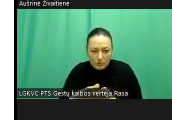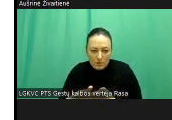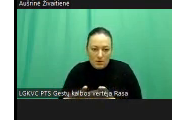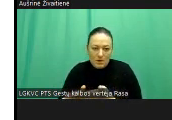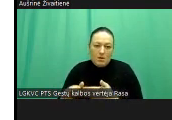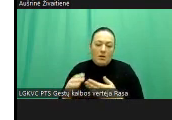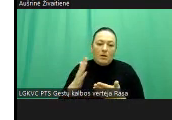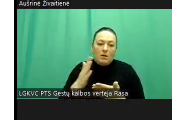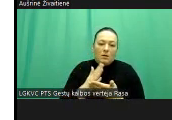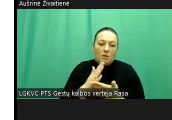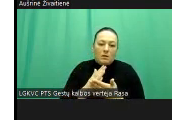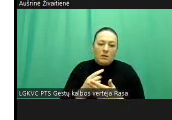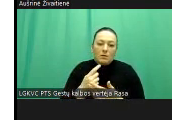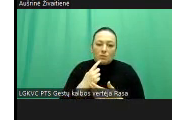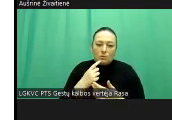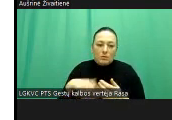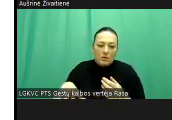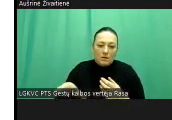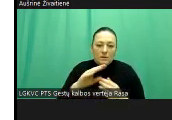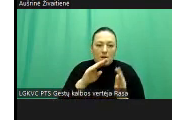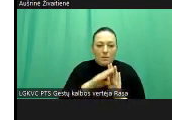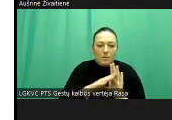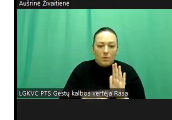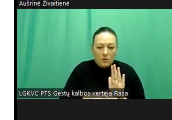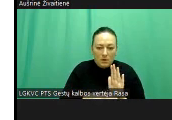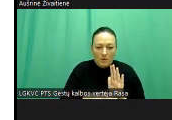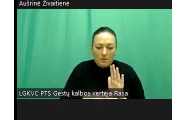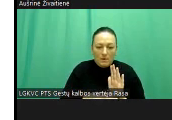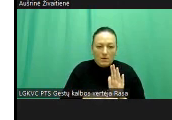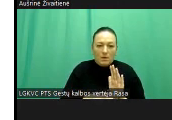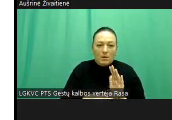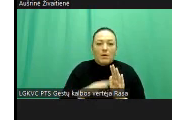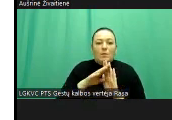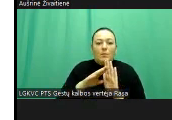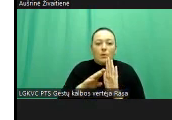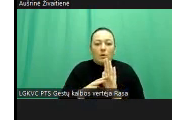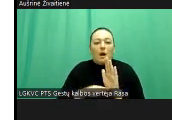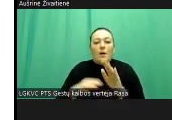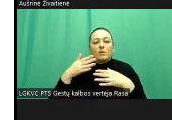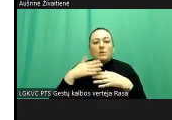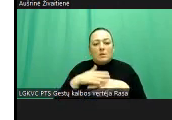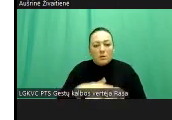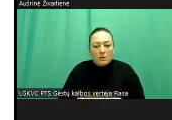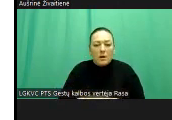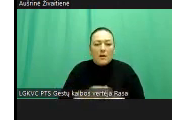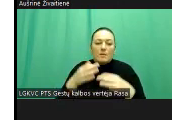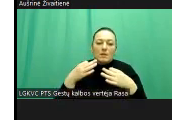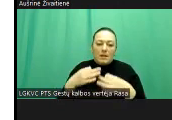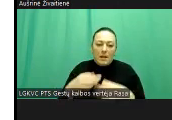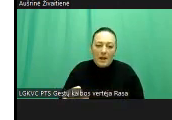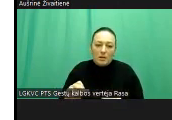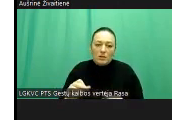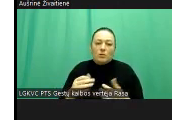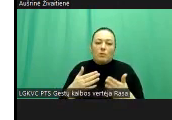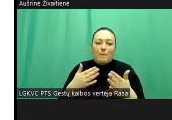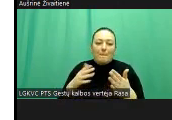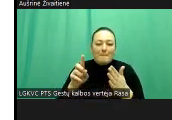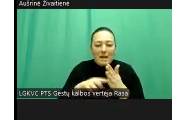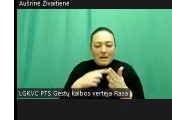dalykams, tiek visai programai visumoje. Ir programas integravimas, kuris leidžia ištrinti ribas, tuo